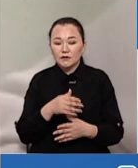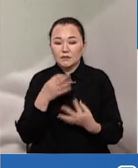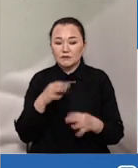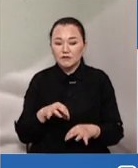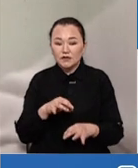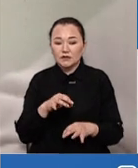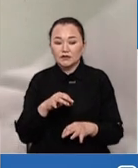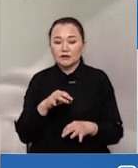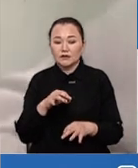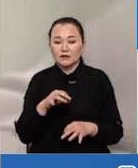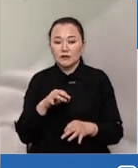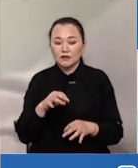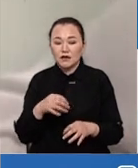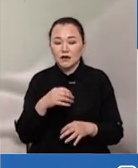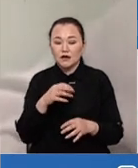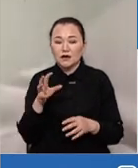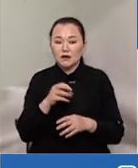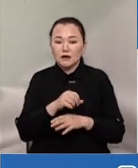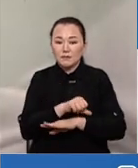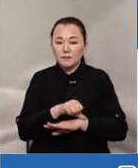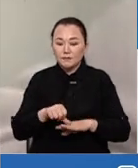позволяет преодолеть определенные барьеры